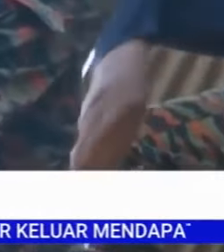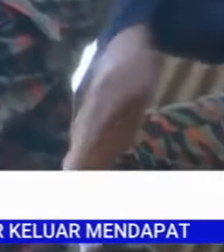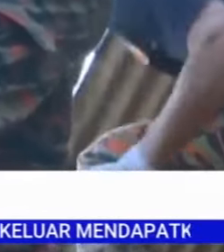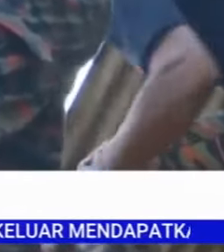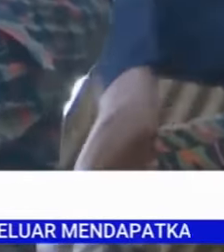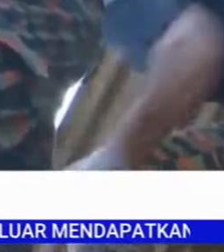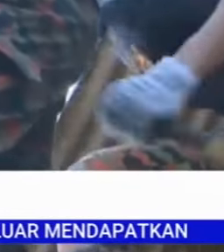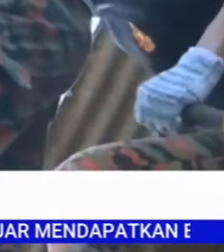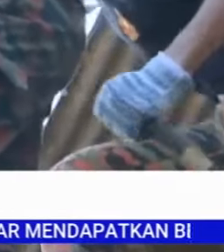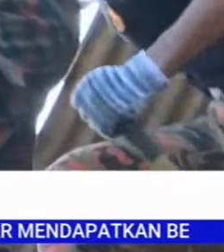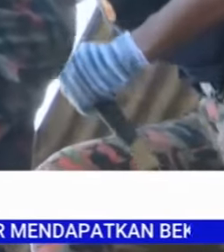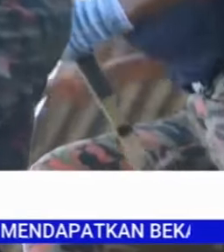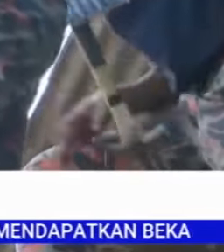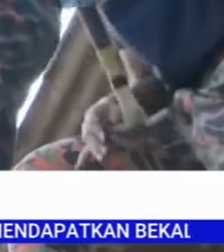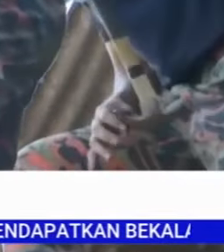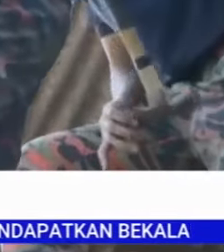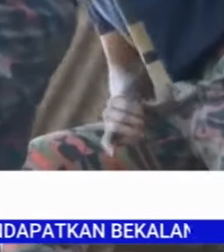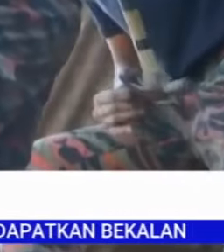pihak